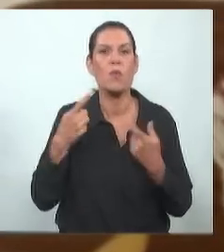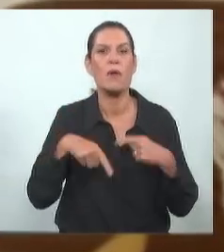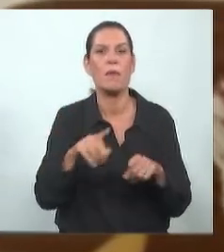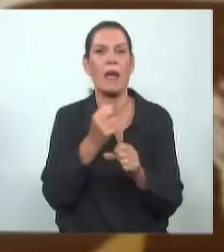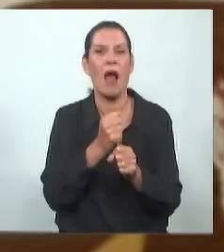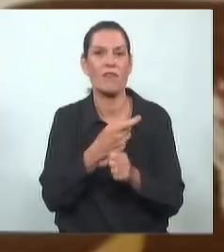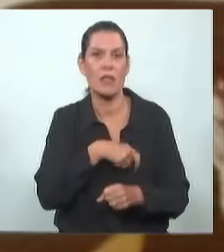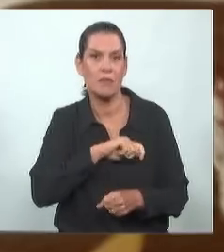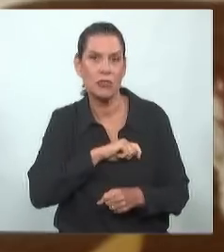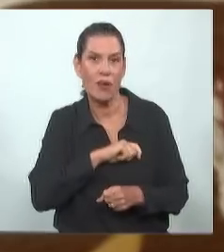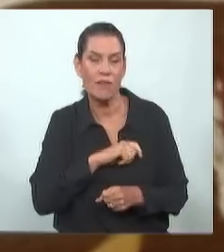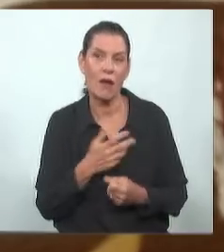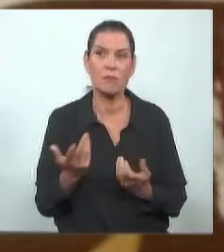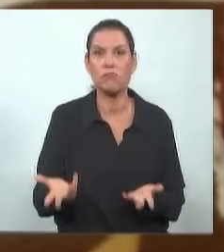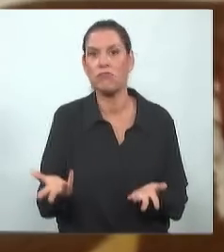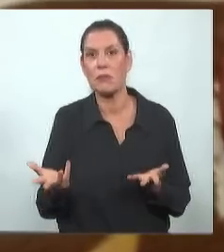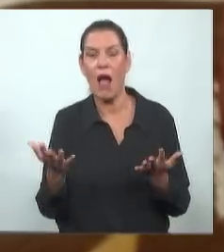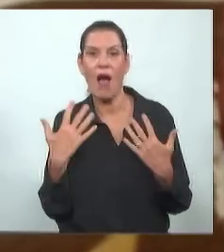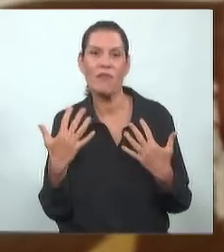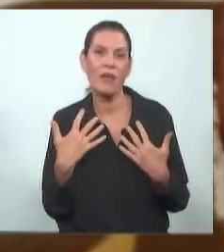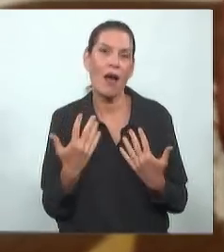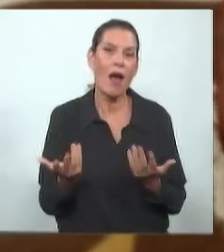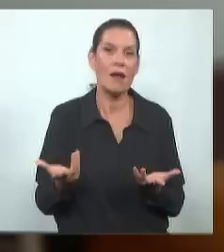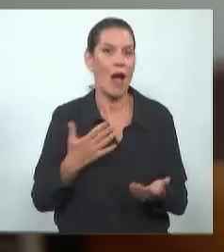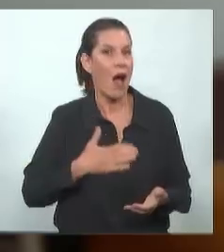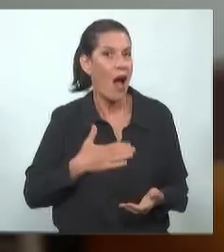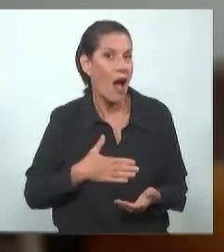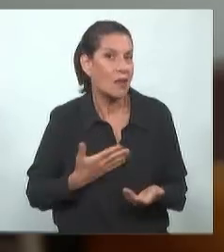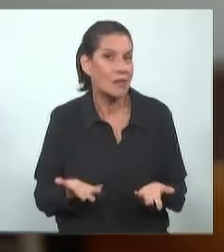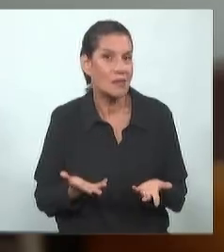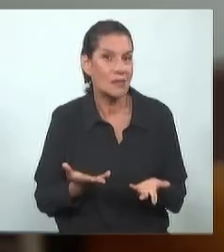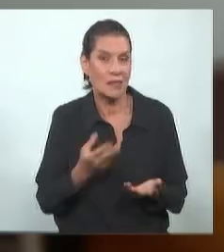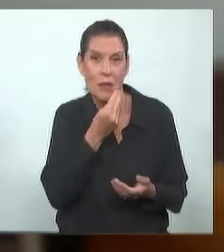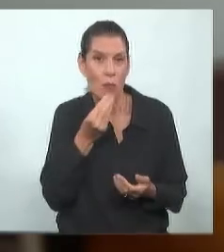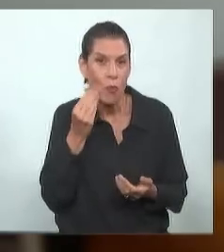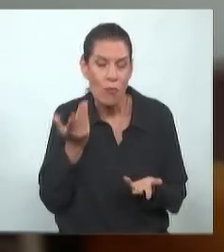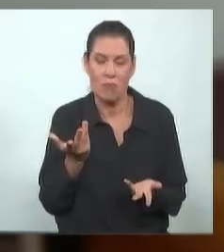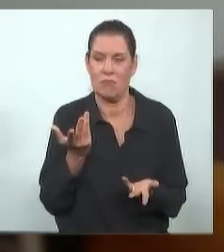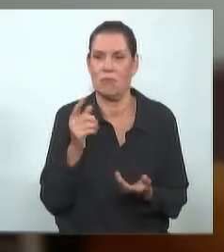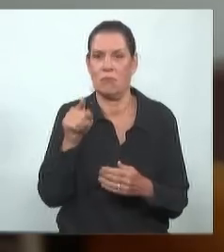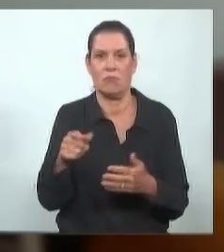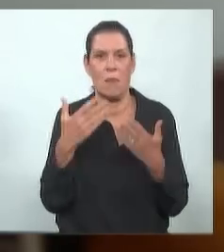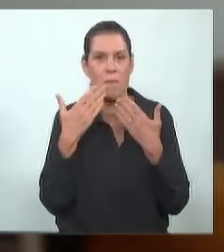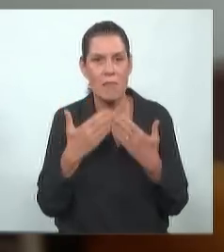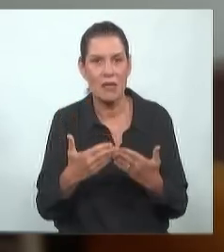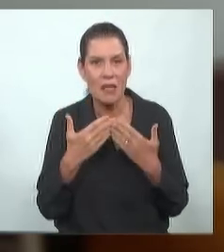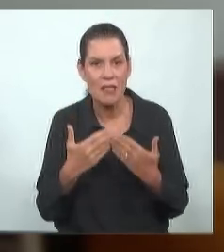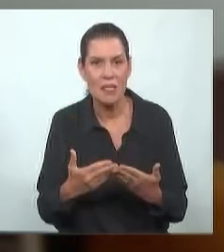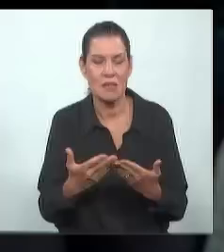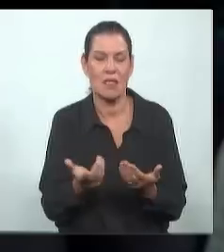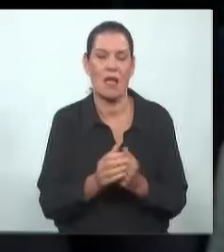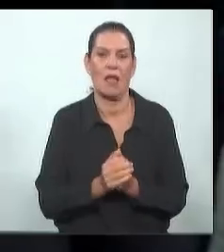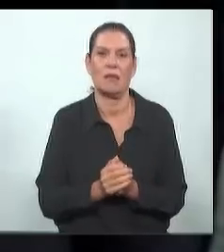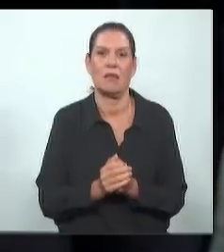הייתה אווירה מאוד כזאת של חג. הלכנו לבית הכנסת, לכל נדרי ביום שישי בערב, שבת